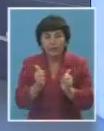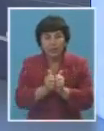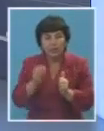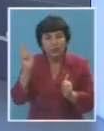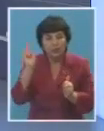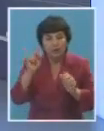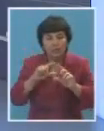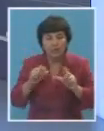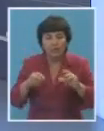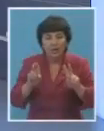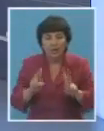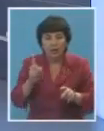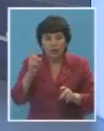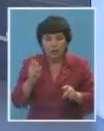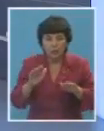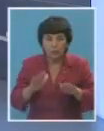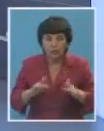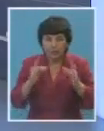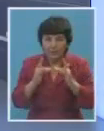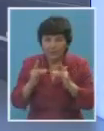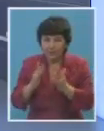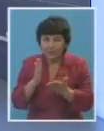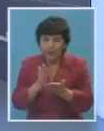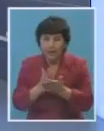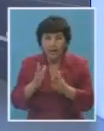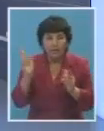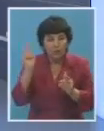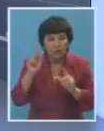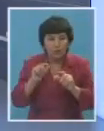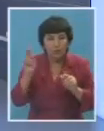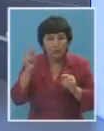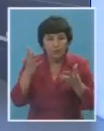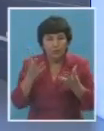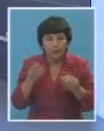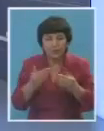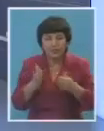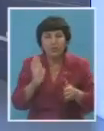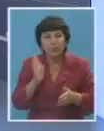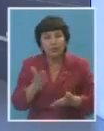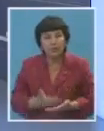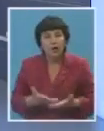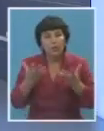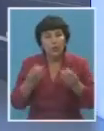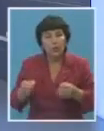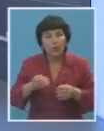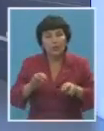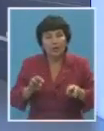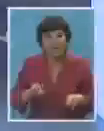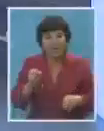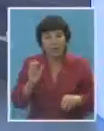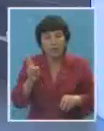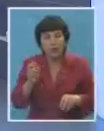сынып оқушыларына арналған 100 орындық интернат бар. Еңселі оқу ошағы білім күнінде есігін айқарашады. Бүгін облыс әкімі Алтай